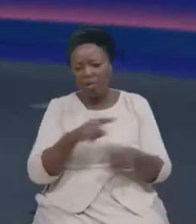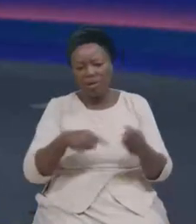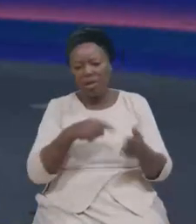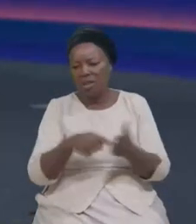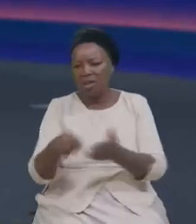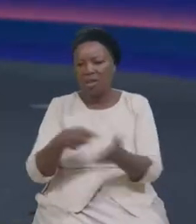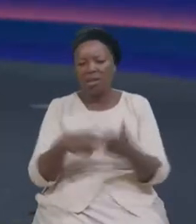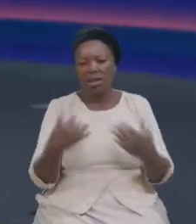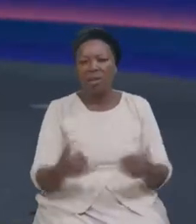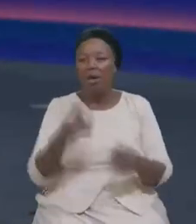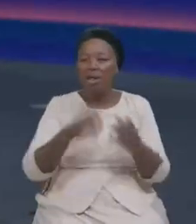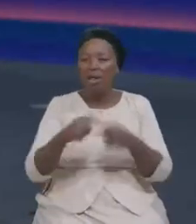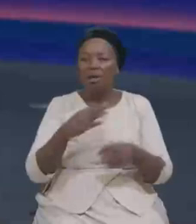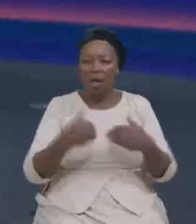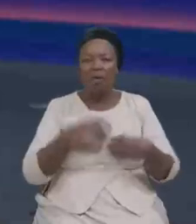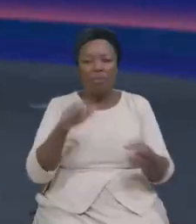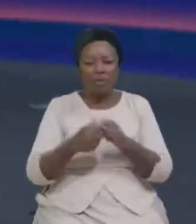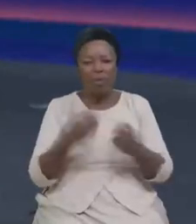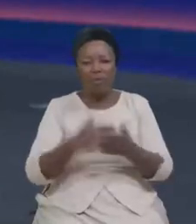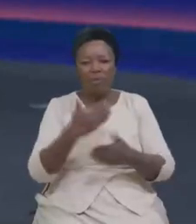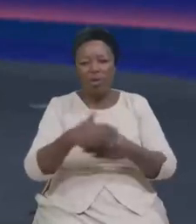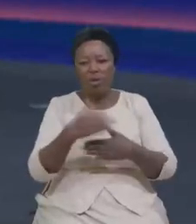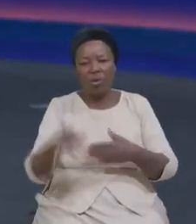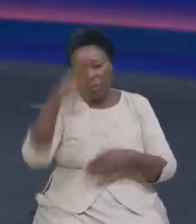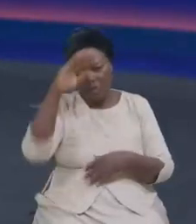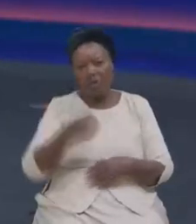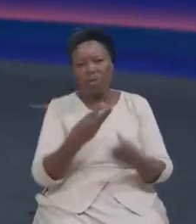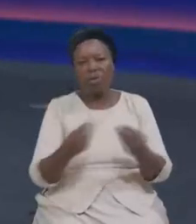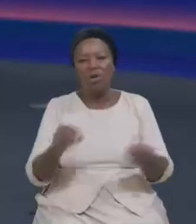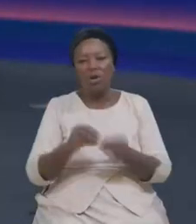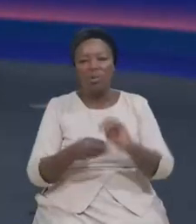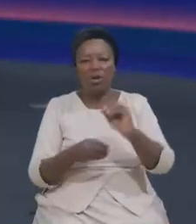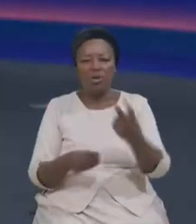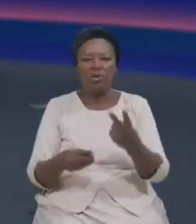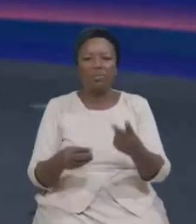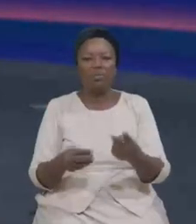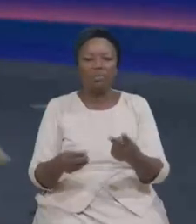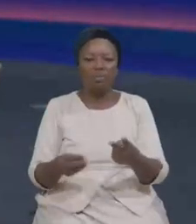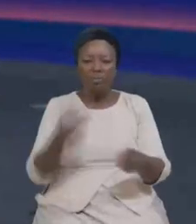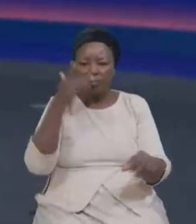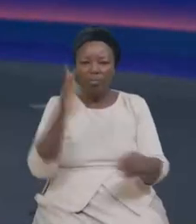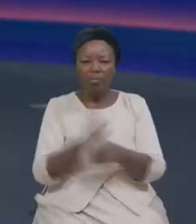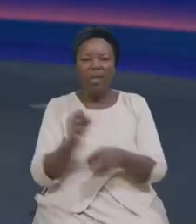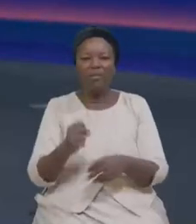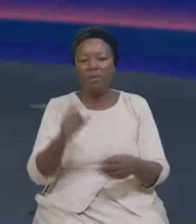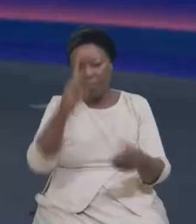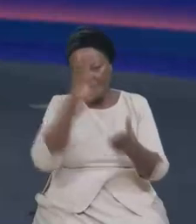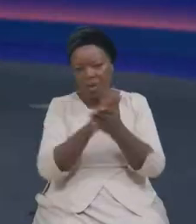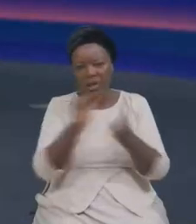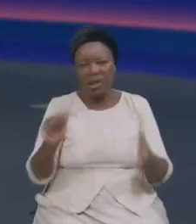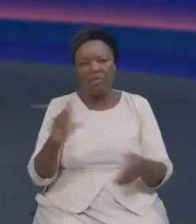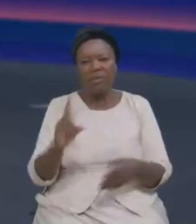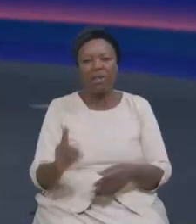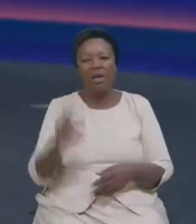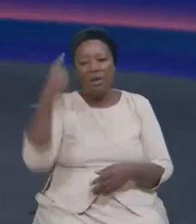les solutions humaines. Deuxième point, les promesses tenues pour les multiples solutions. Nous